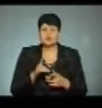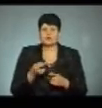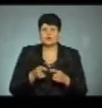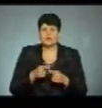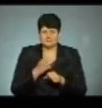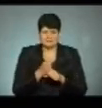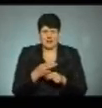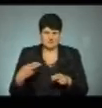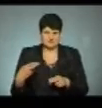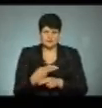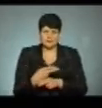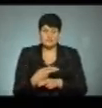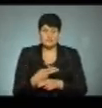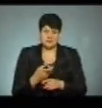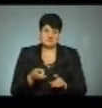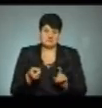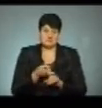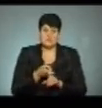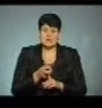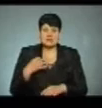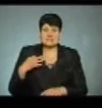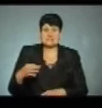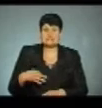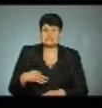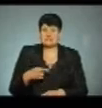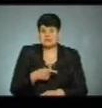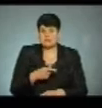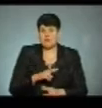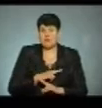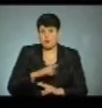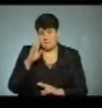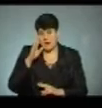спричинення тілесних ушкоджень причетний син померлого